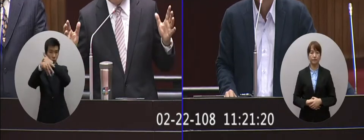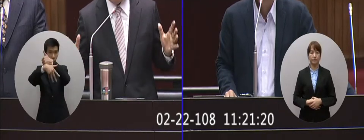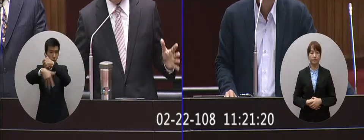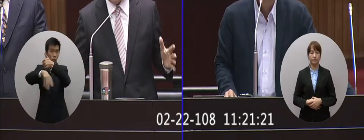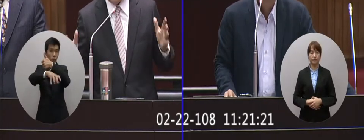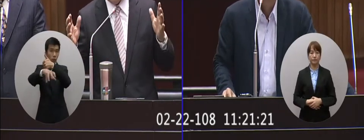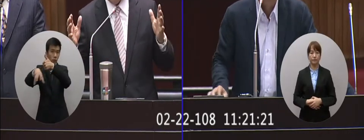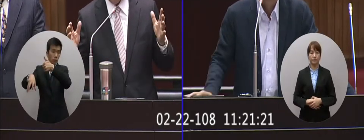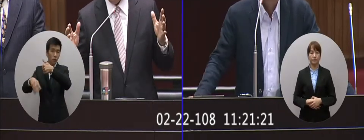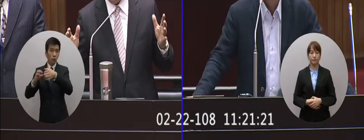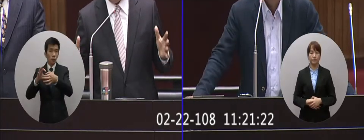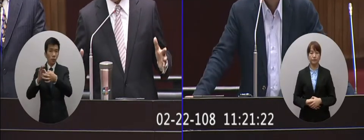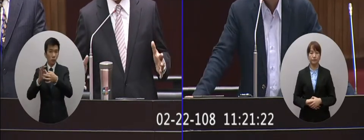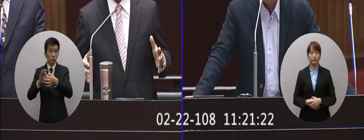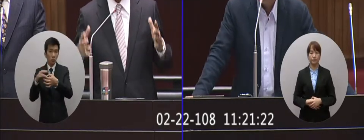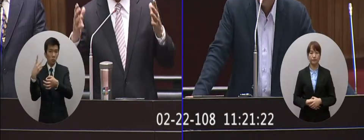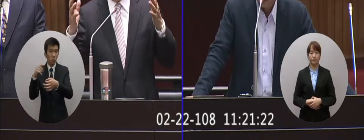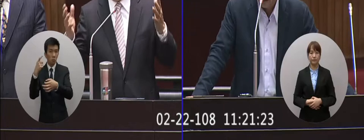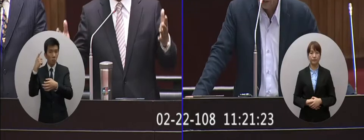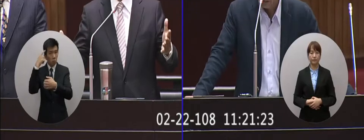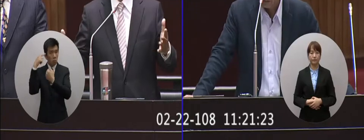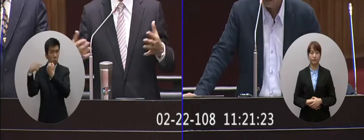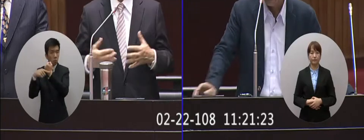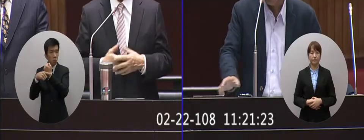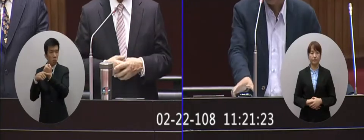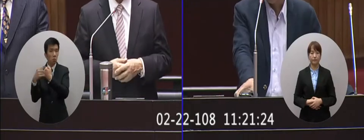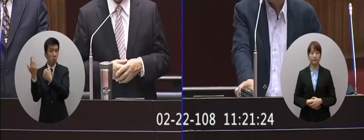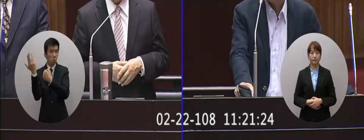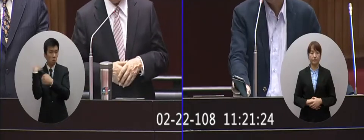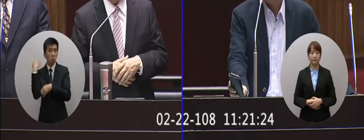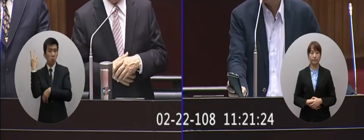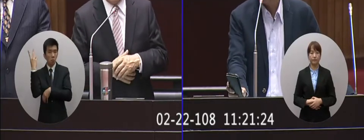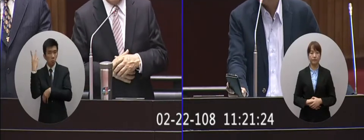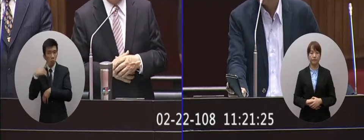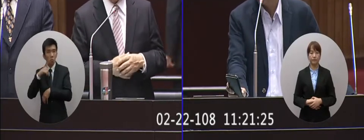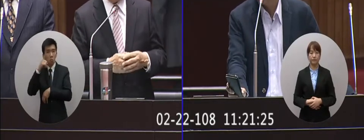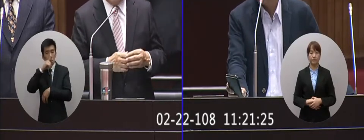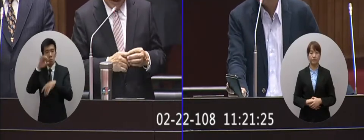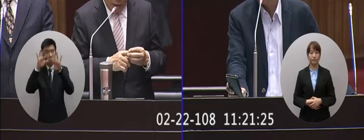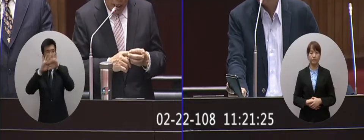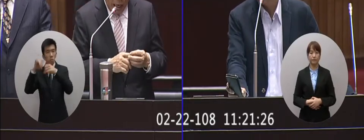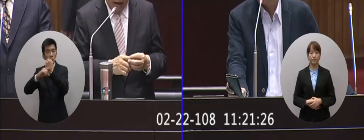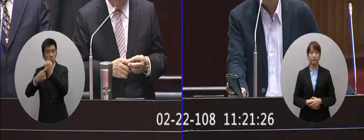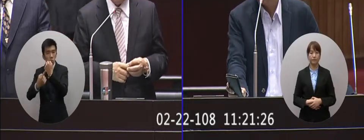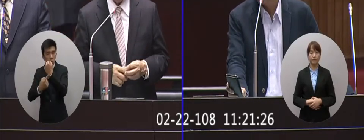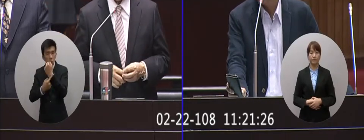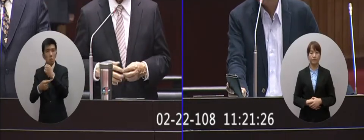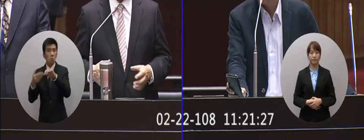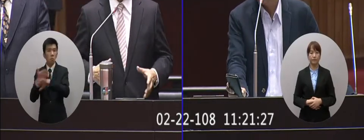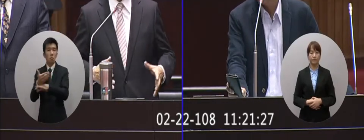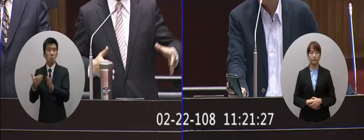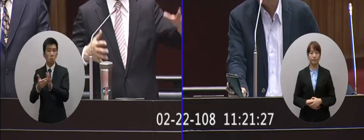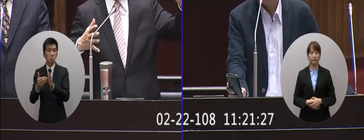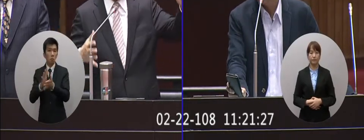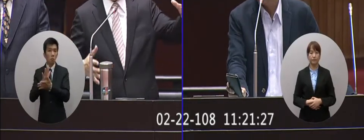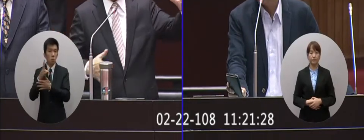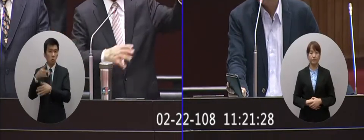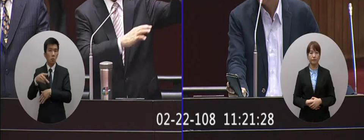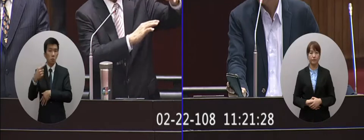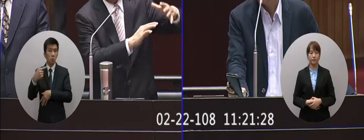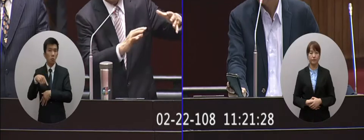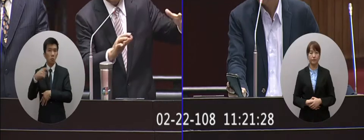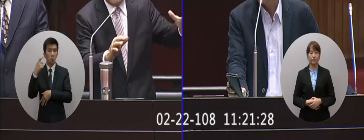究过去，一个公务员设立了后，修订了后，环保署就定